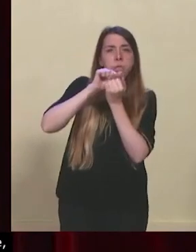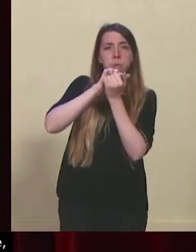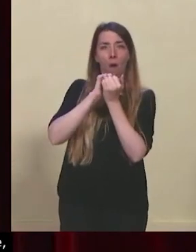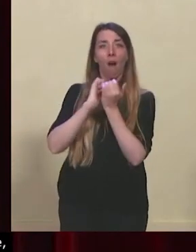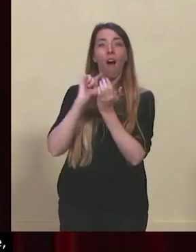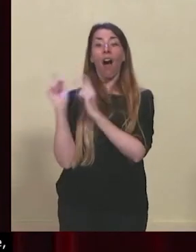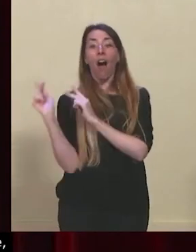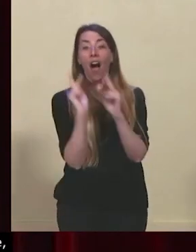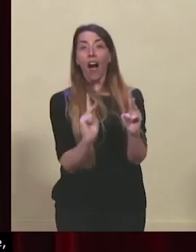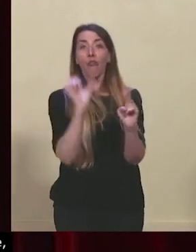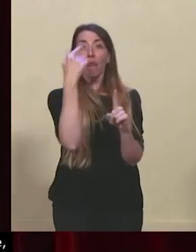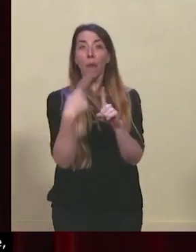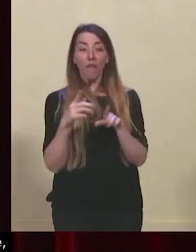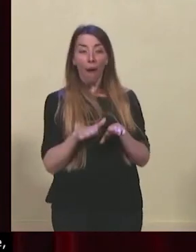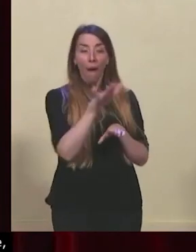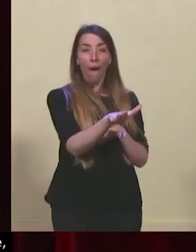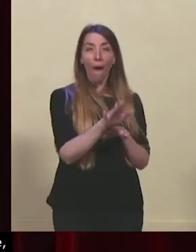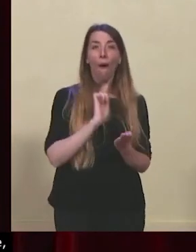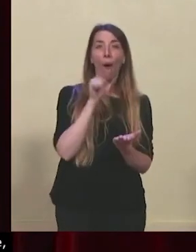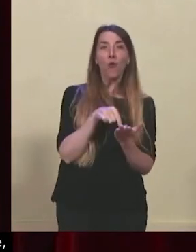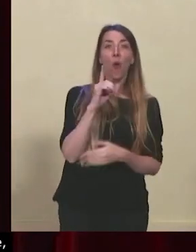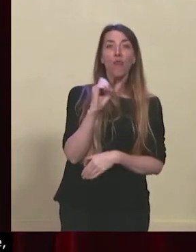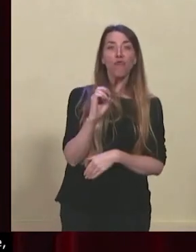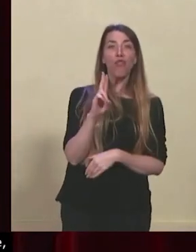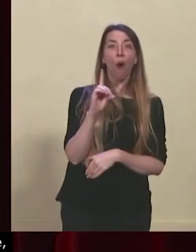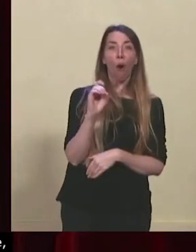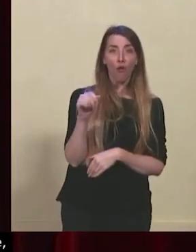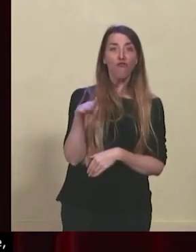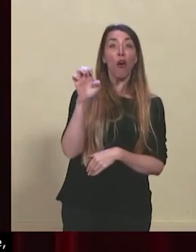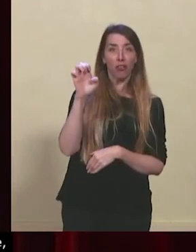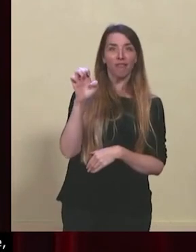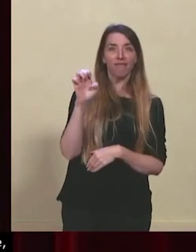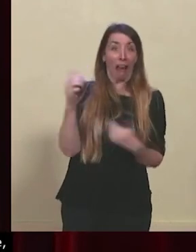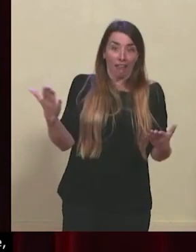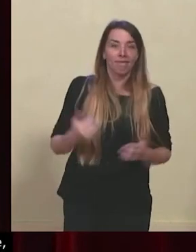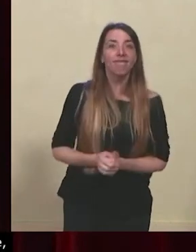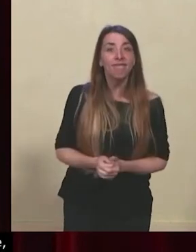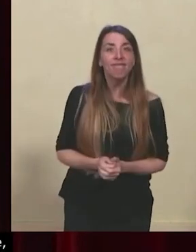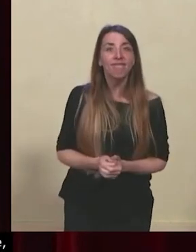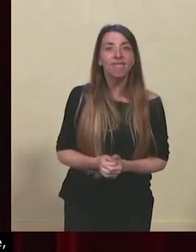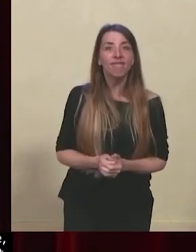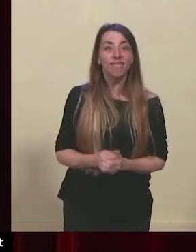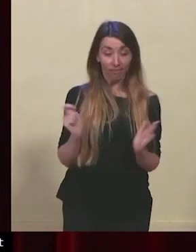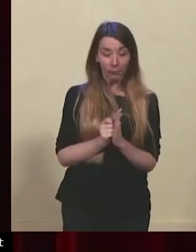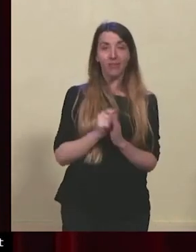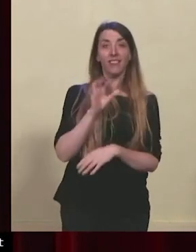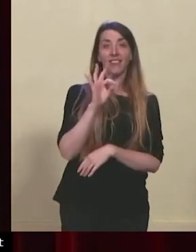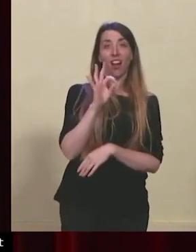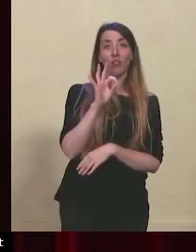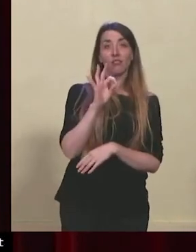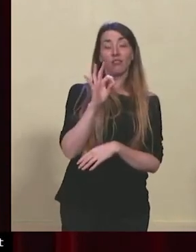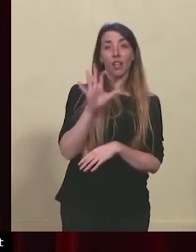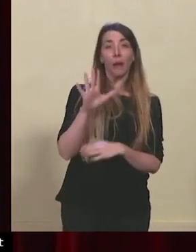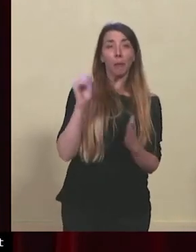Dordogne. C'est à ce moment-là, il y a 55 000 ans. Et ça veut dire que donc